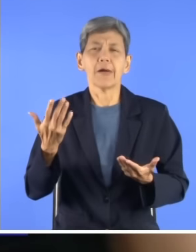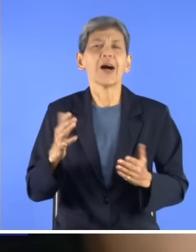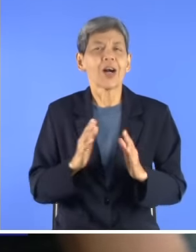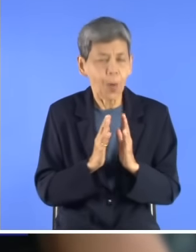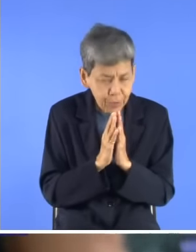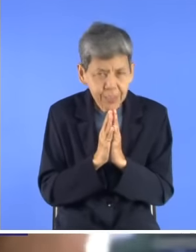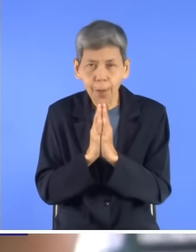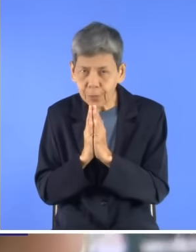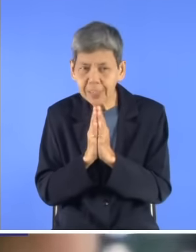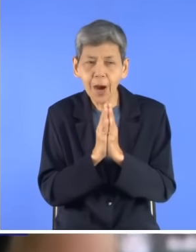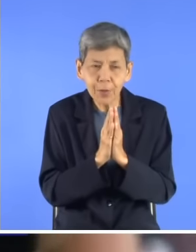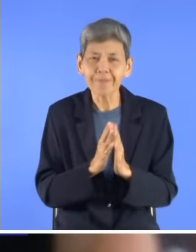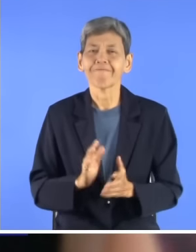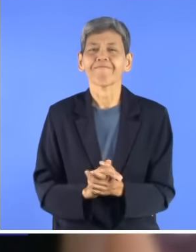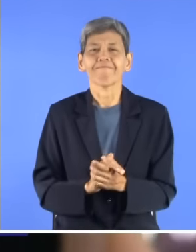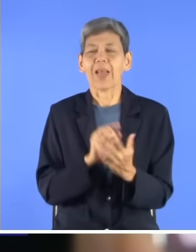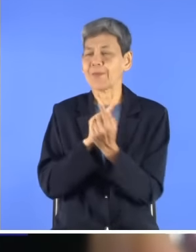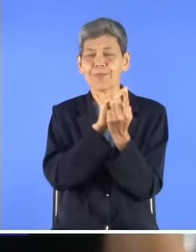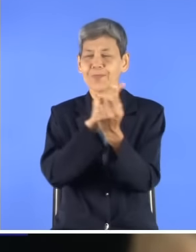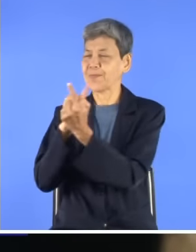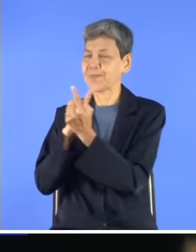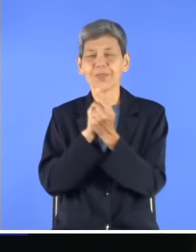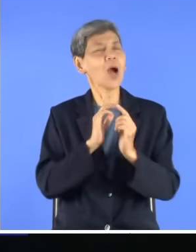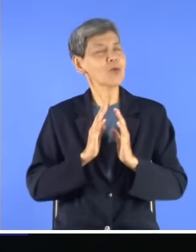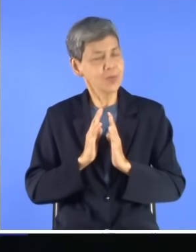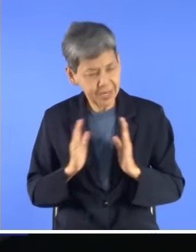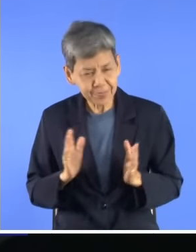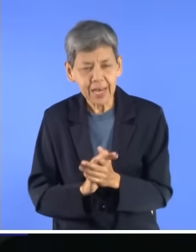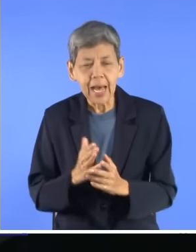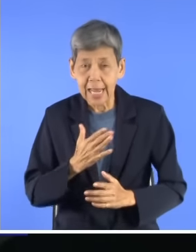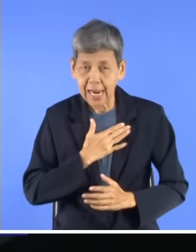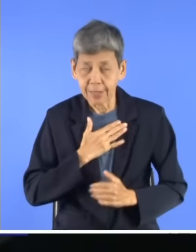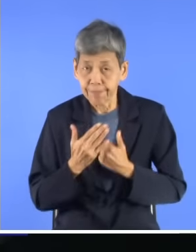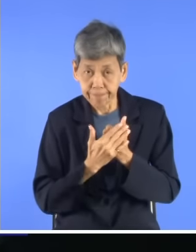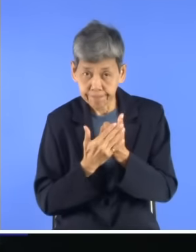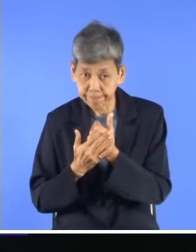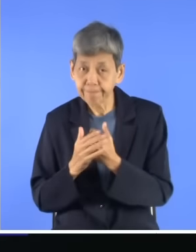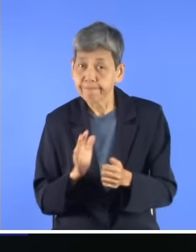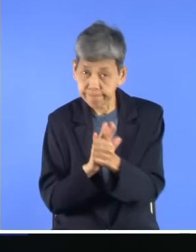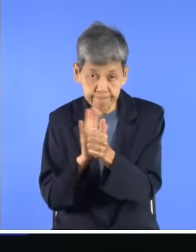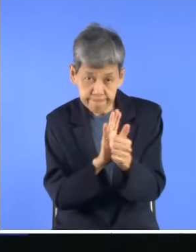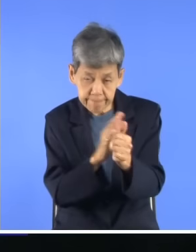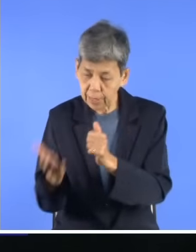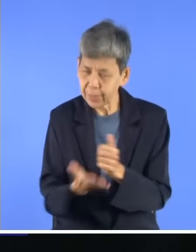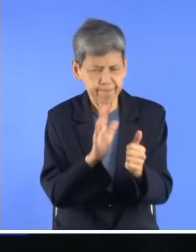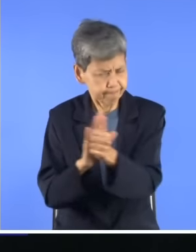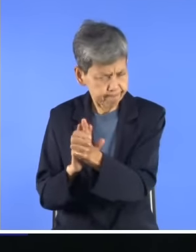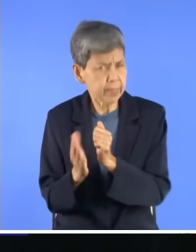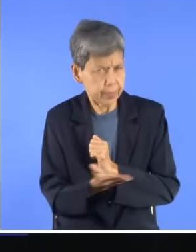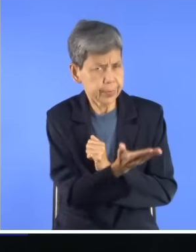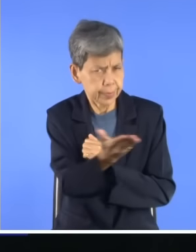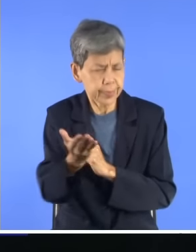ครับที่มาปะกันนะขอคือกำลังใจนะขอคือกำลังใจนะ